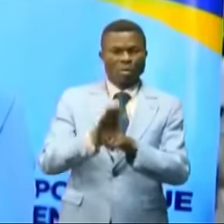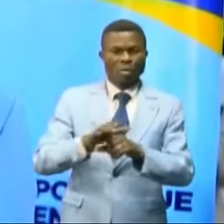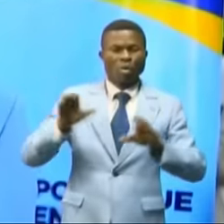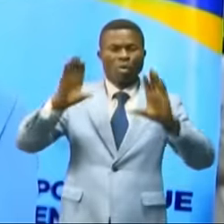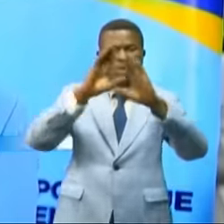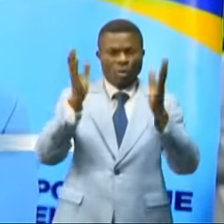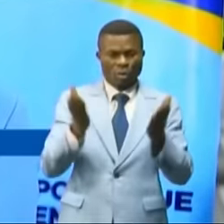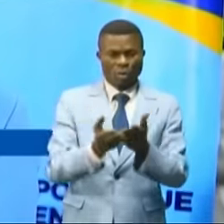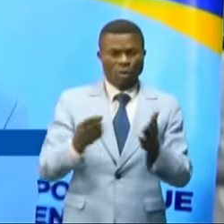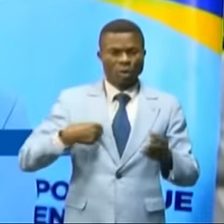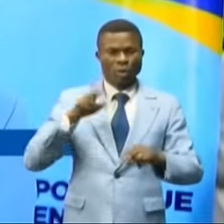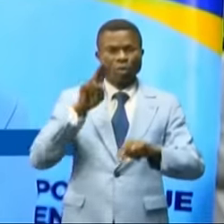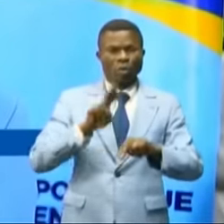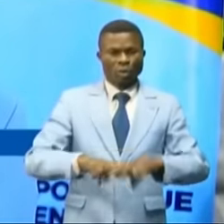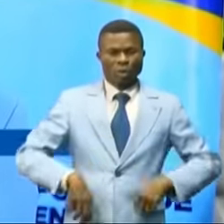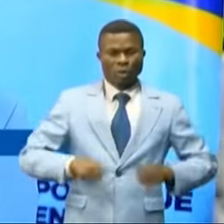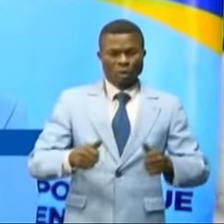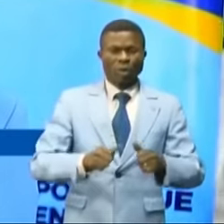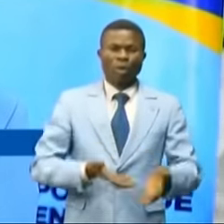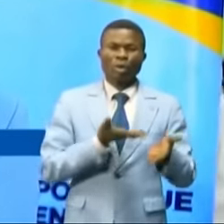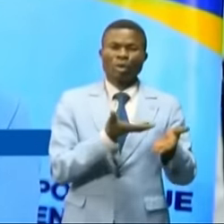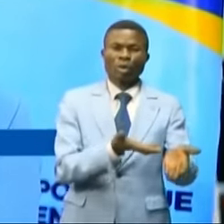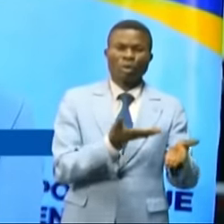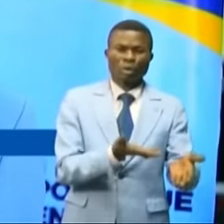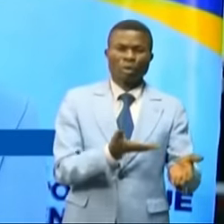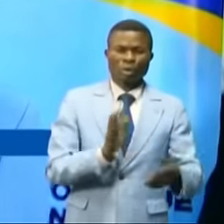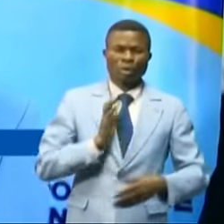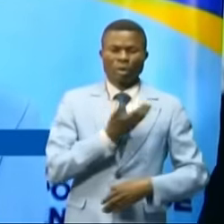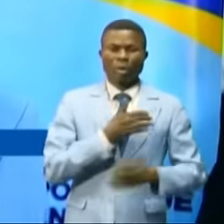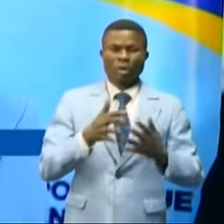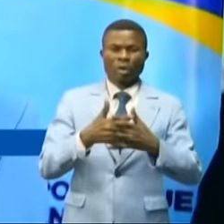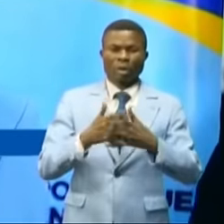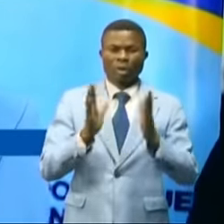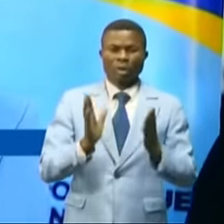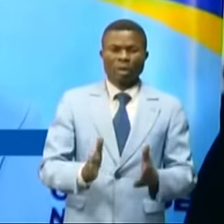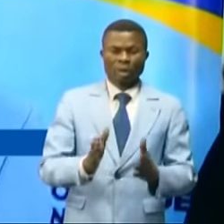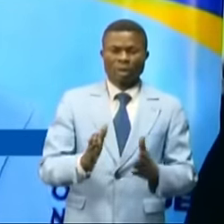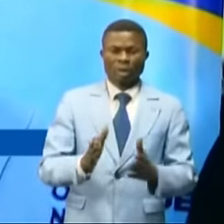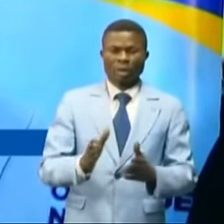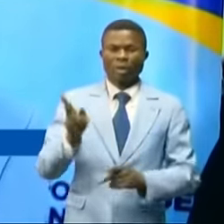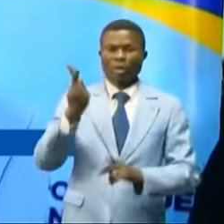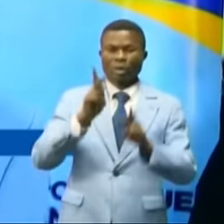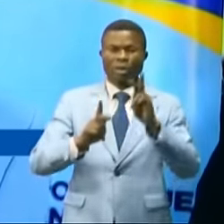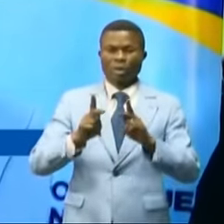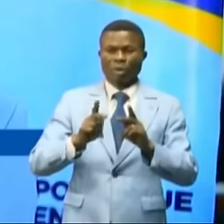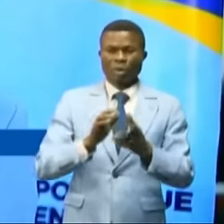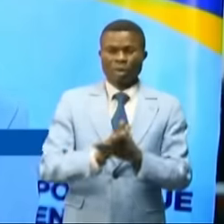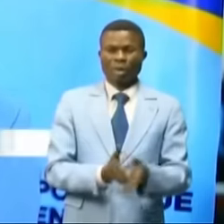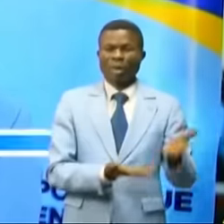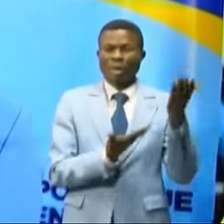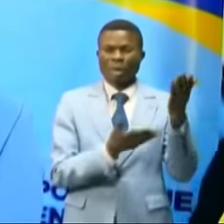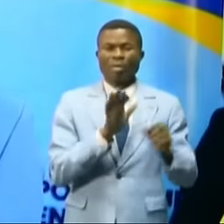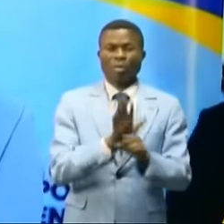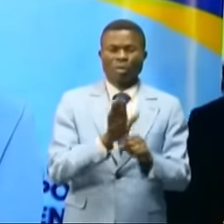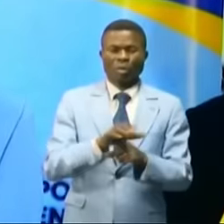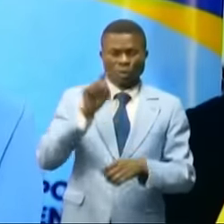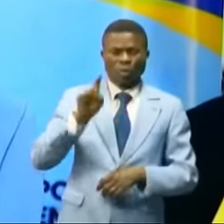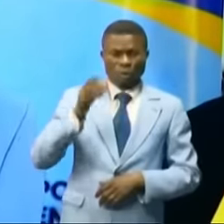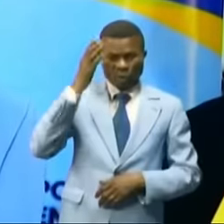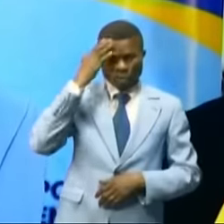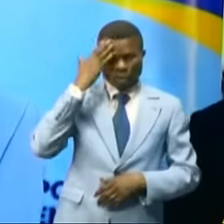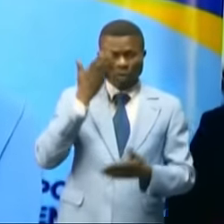devons, avec l'accompagnement de nos partenaires, produire un lot important. Ça doit